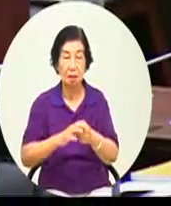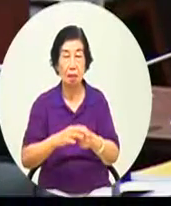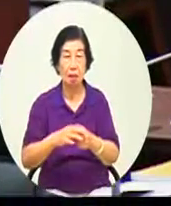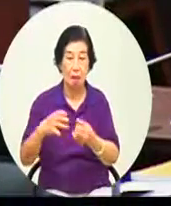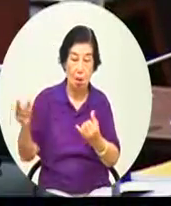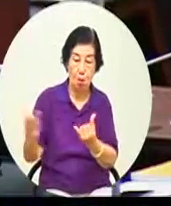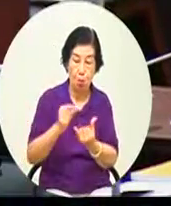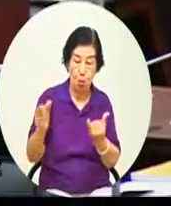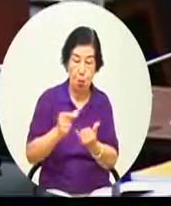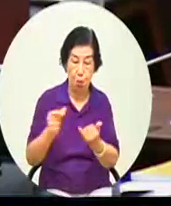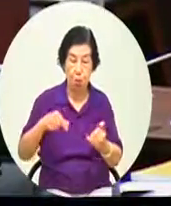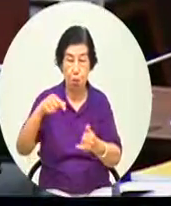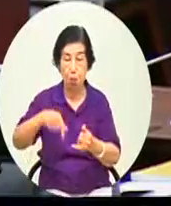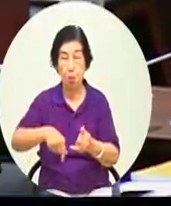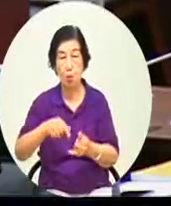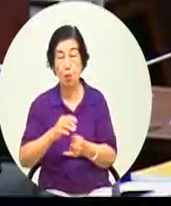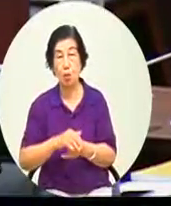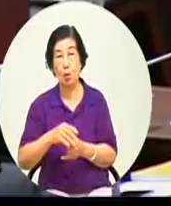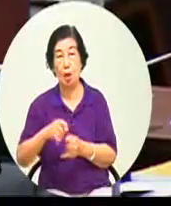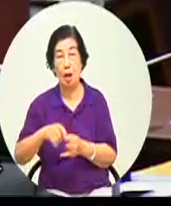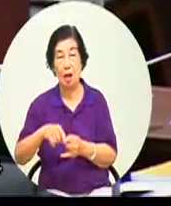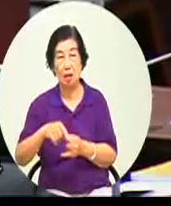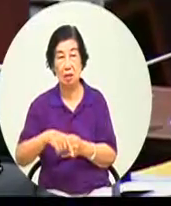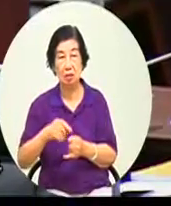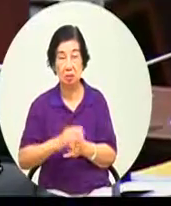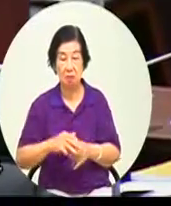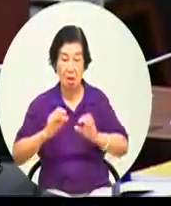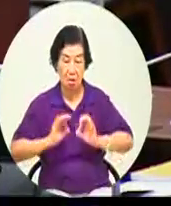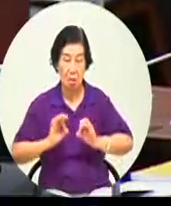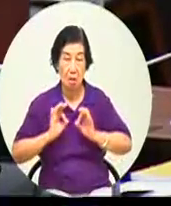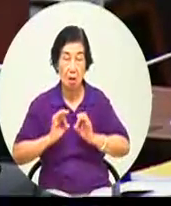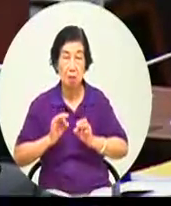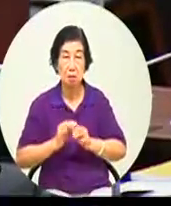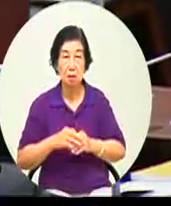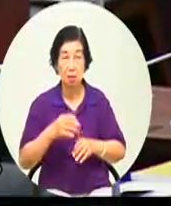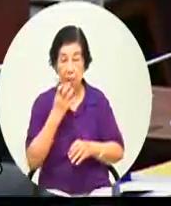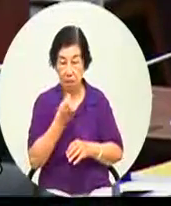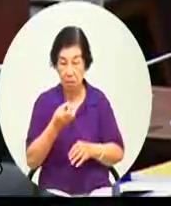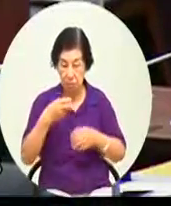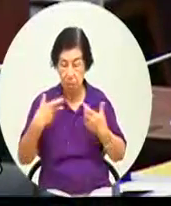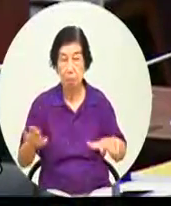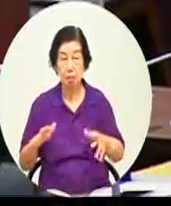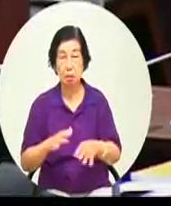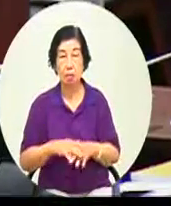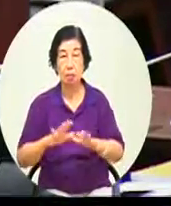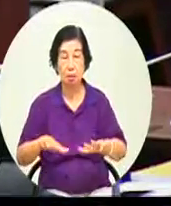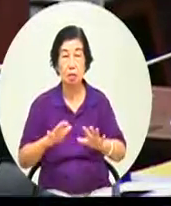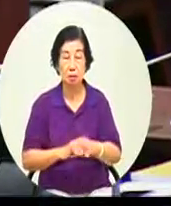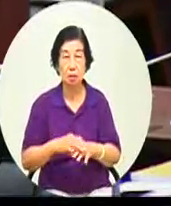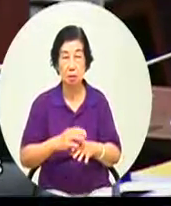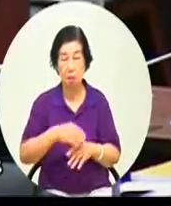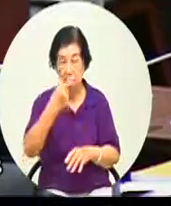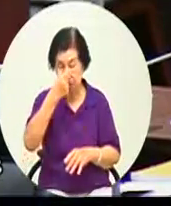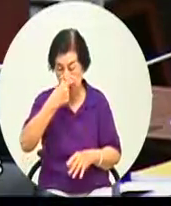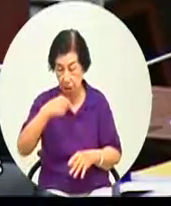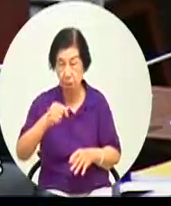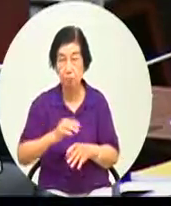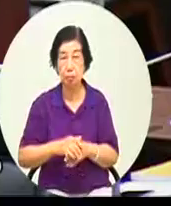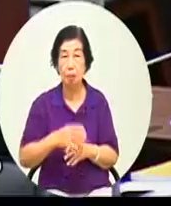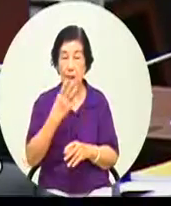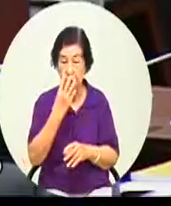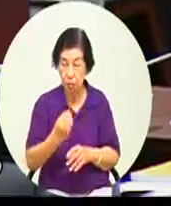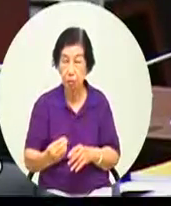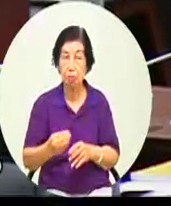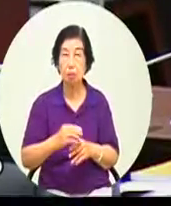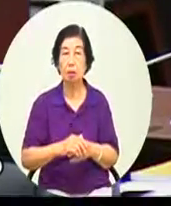明年可能无人食，吼、哦，真侪啦，真侪物件，包括酸啊，明年按六股的农